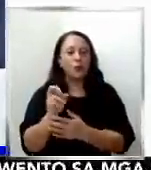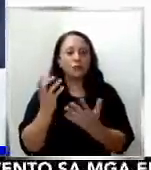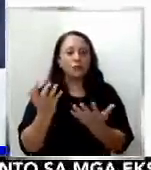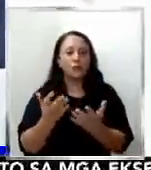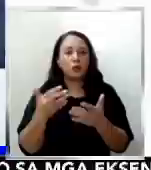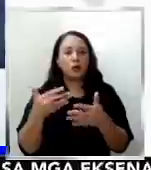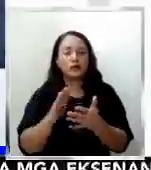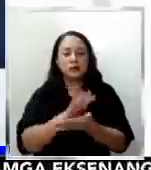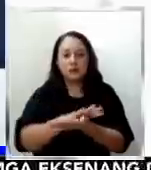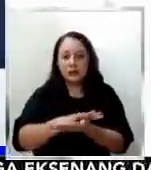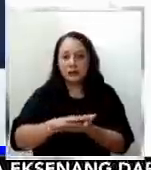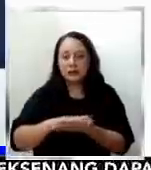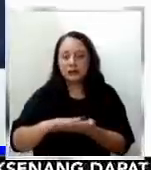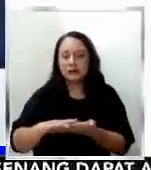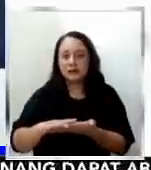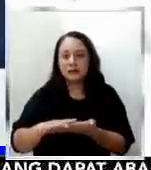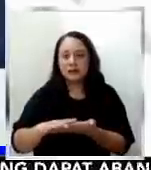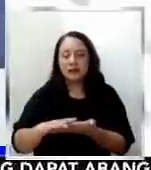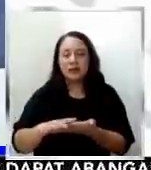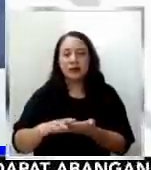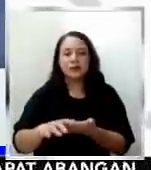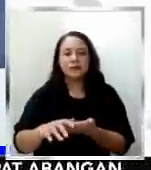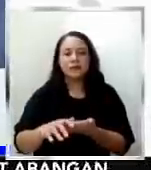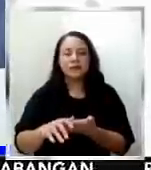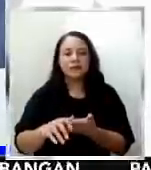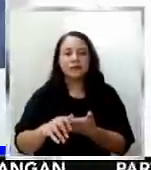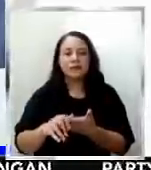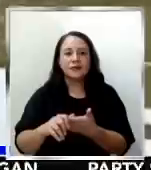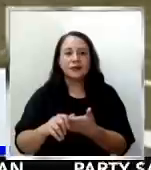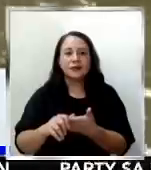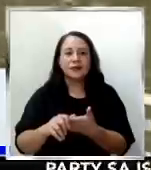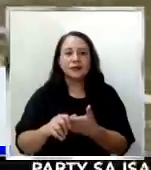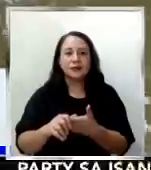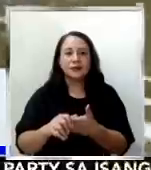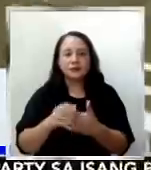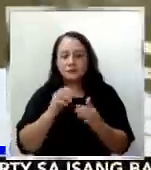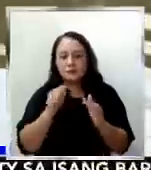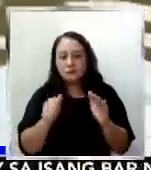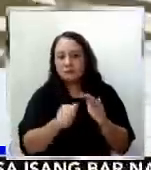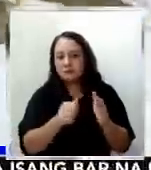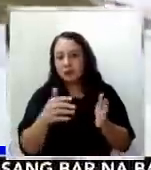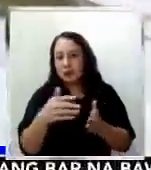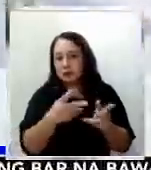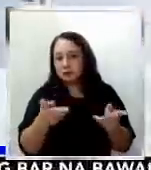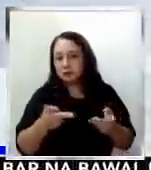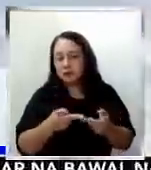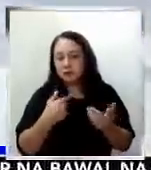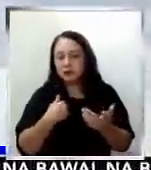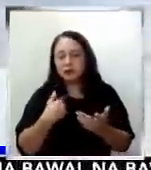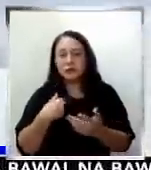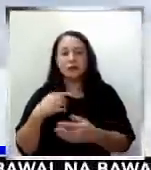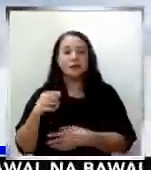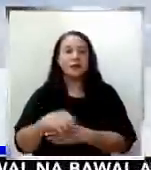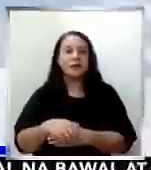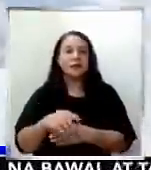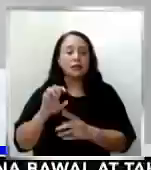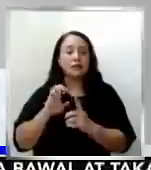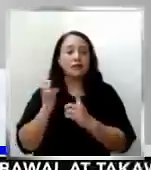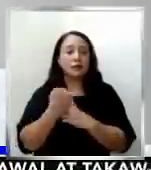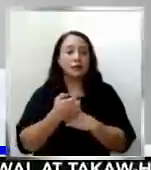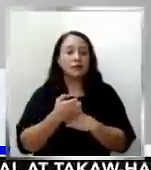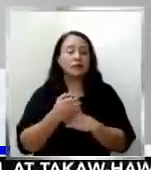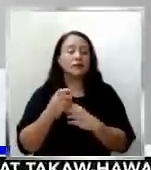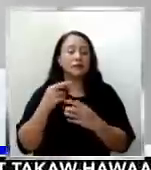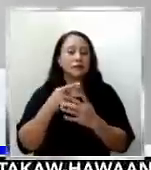or yung mga malilim na lugar. Dagdag pa ng Department of Environment and Natural Resources.